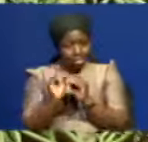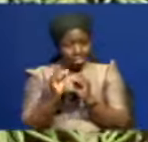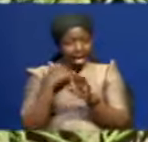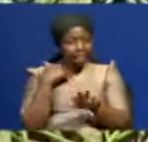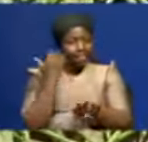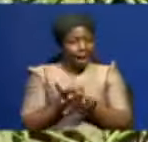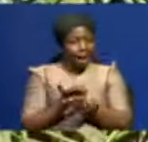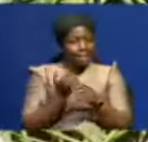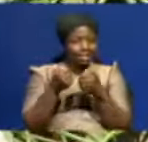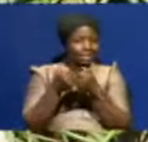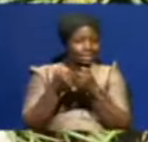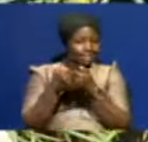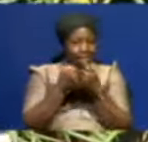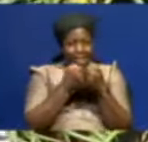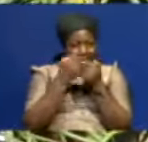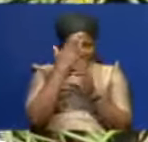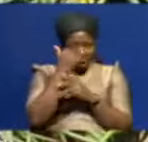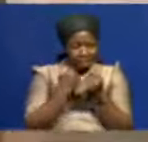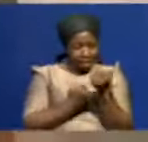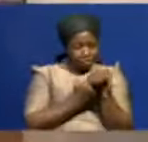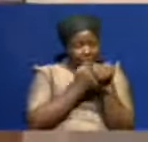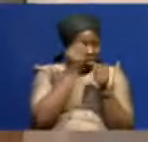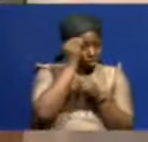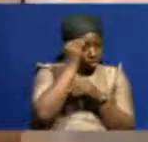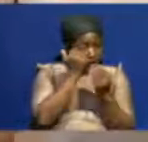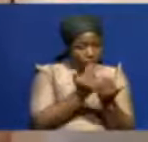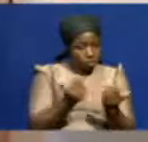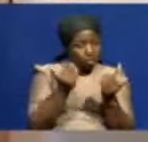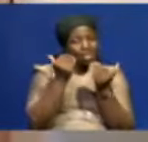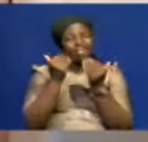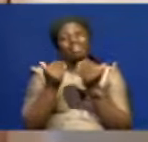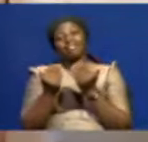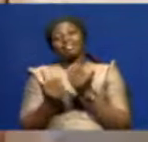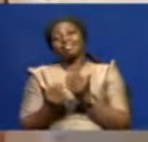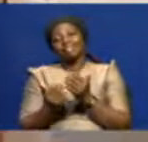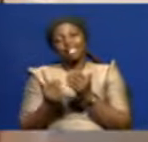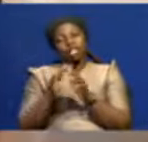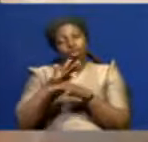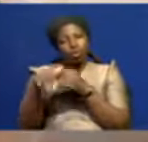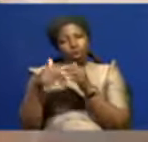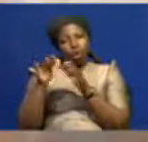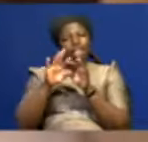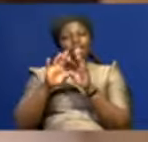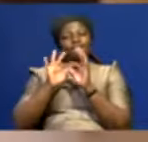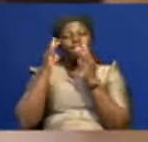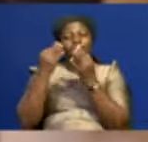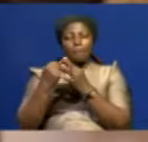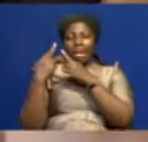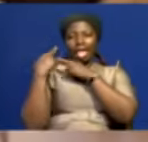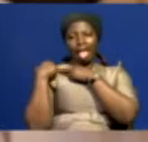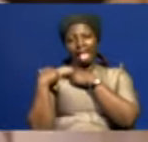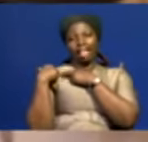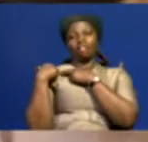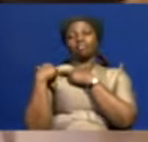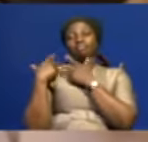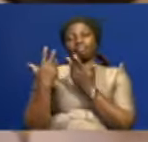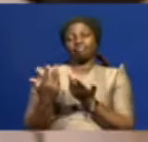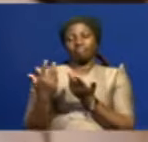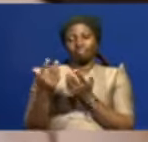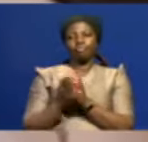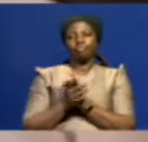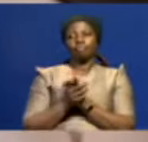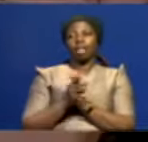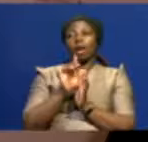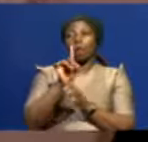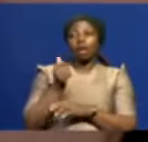na kazi yote ya familia iko juu yangu. Muema's kids are struggling to get basic education. One of his daughters was, however, lucky.